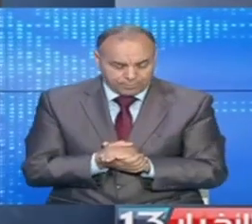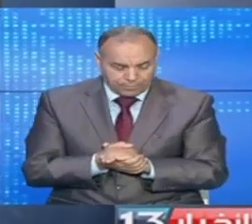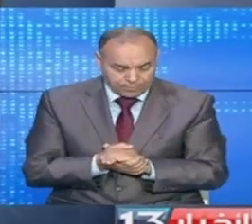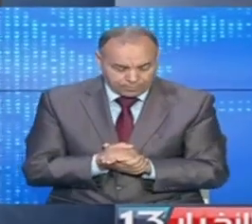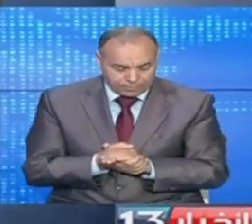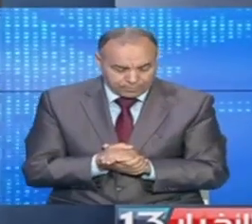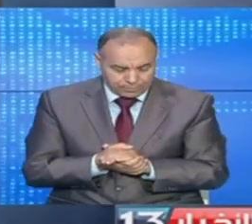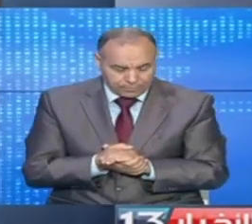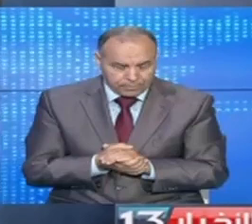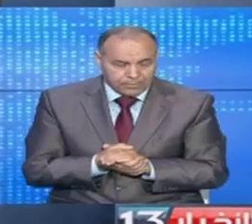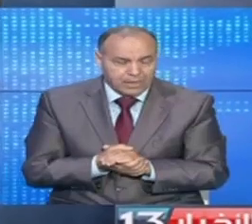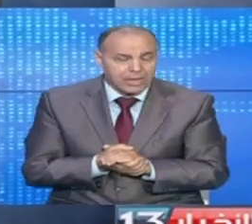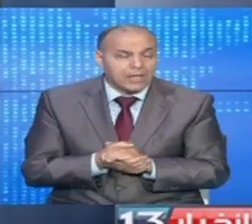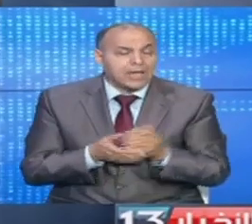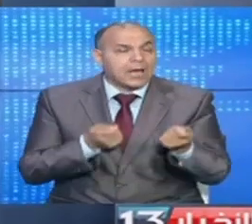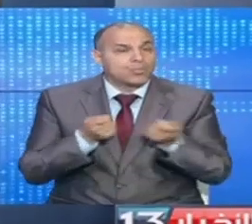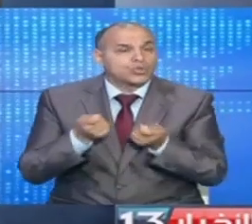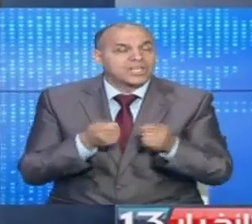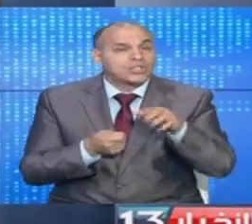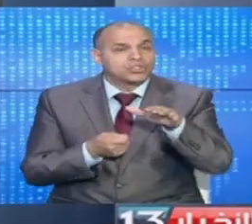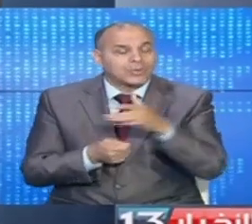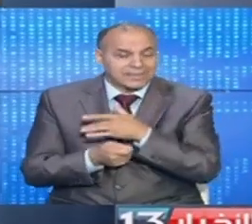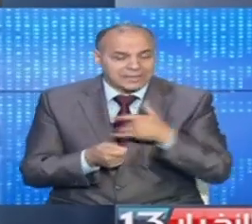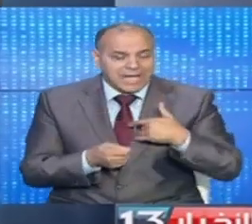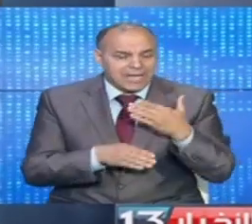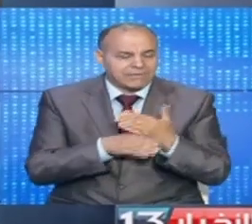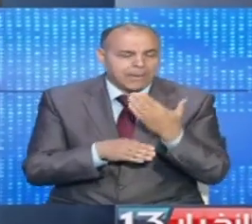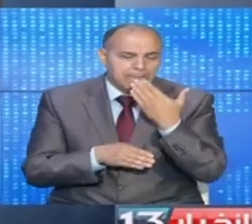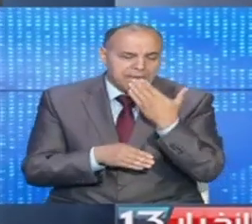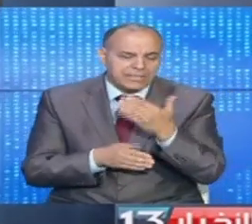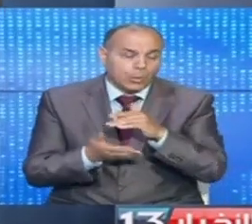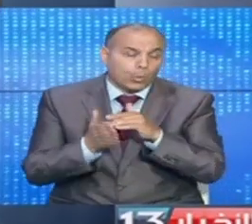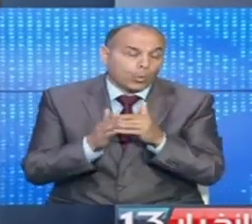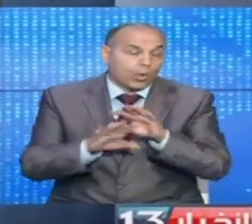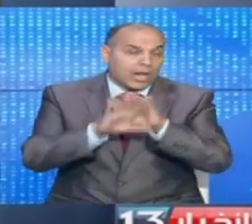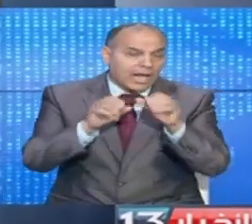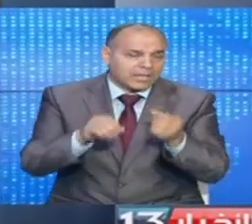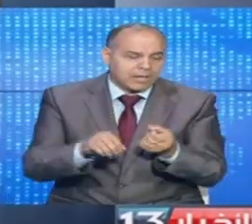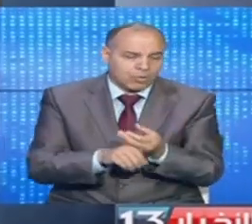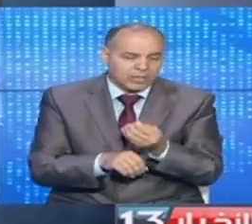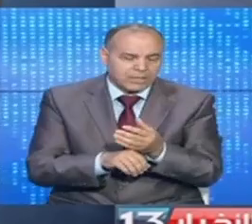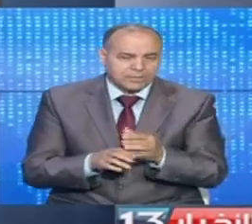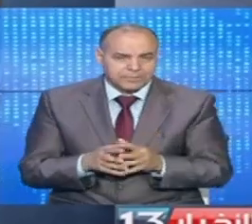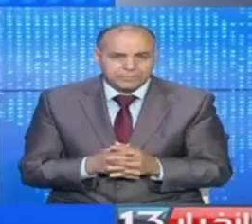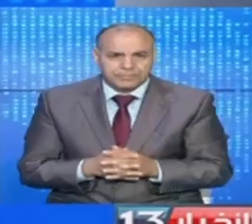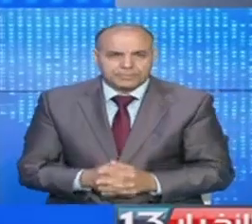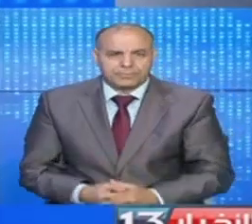سيد نصري المدير الجهه والصحه شكرا جزيلا لك كل هذه المعطيات